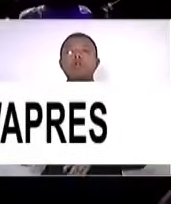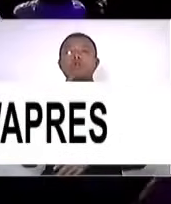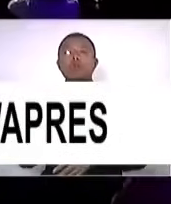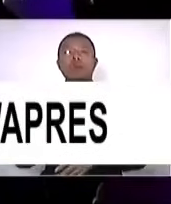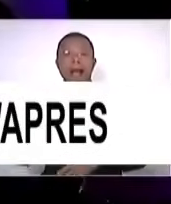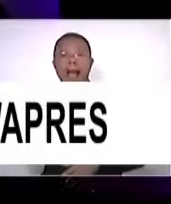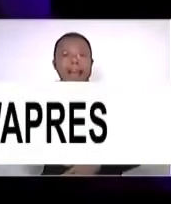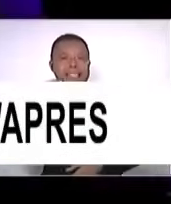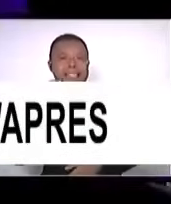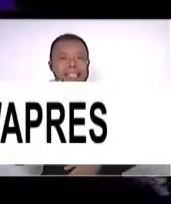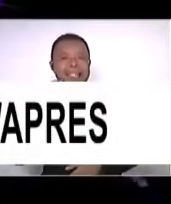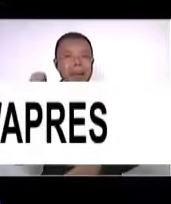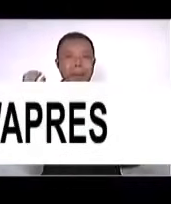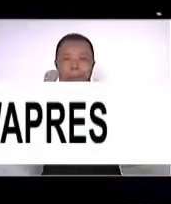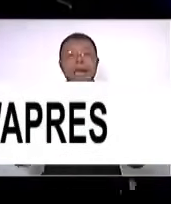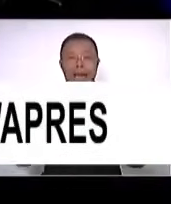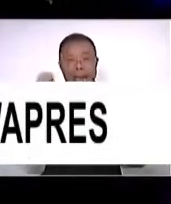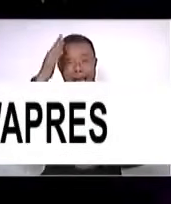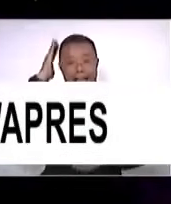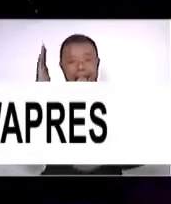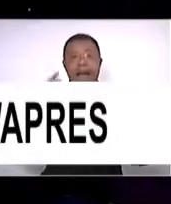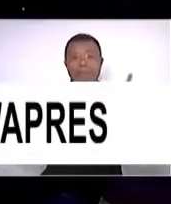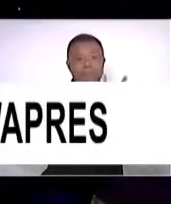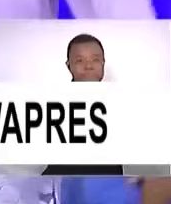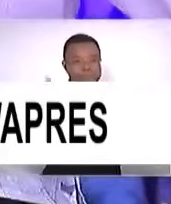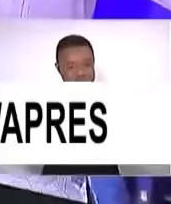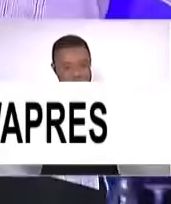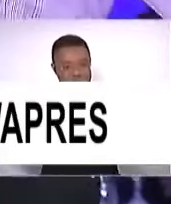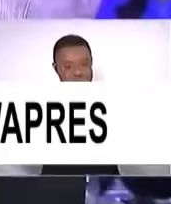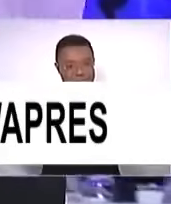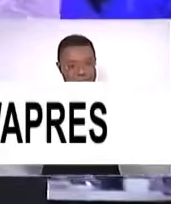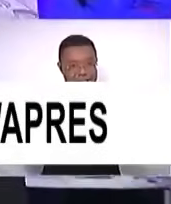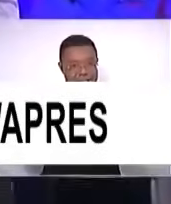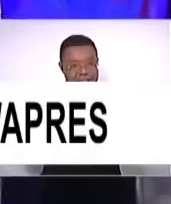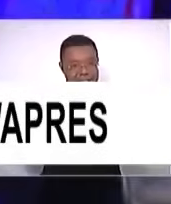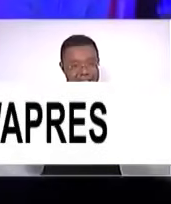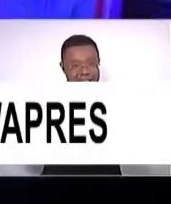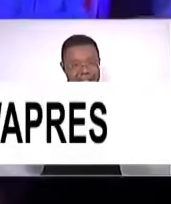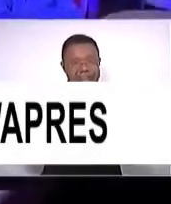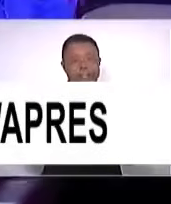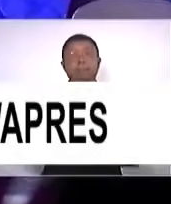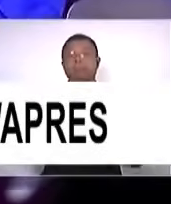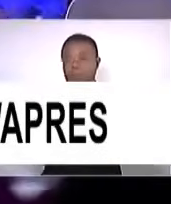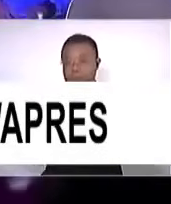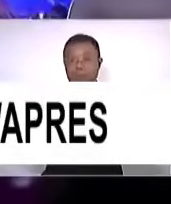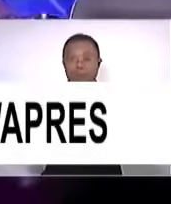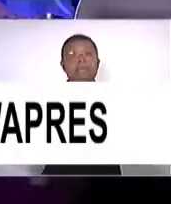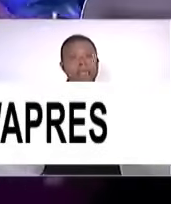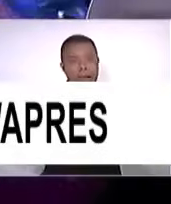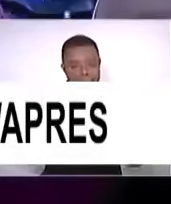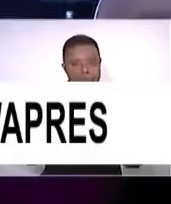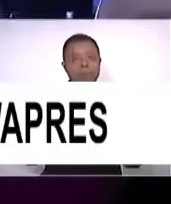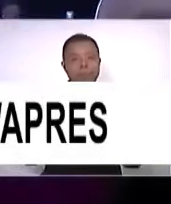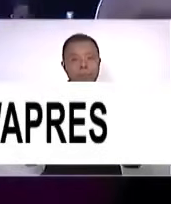santai lebih sederhana sehingga itu yang bisa dicerna oleh publik walaupun isunya isu misalkan pertahanan